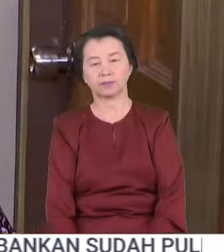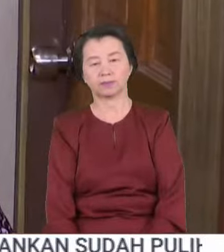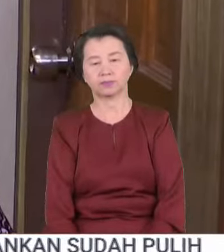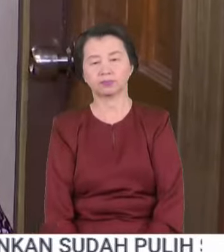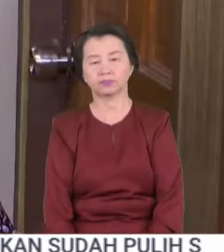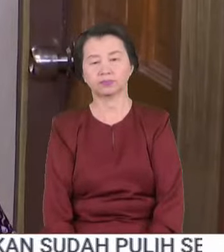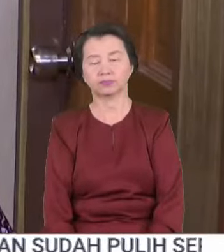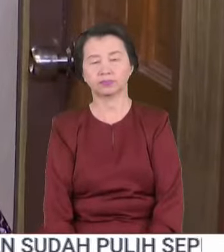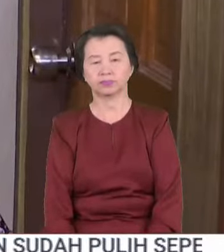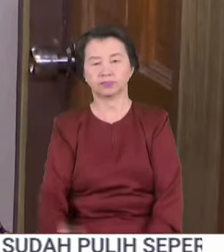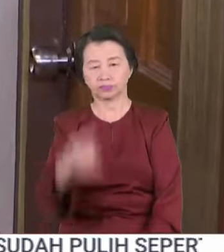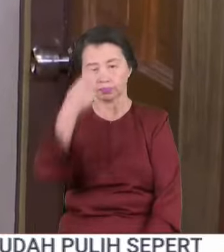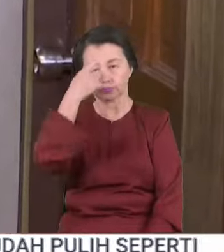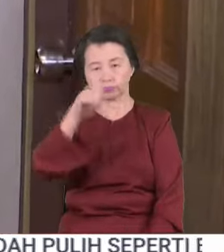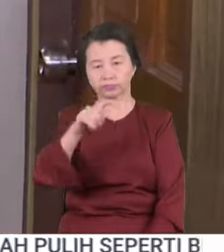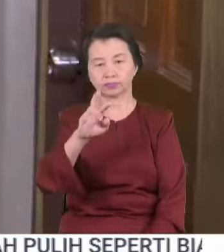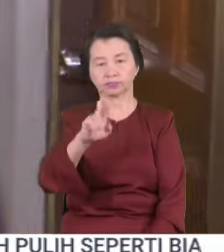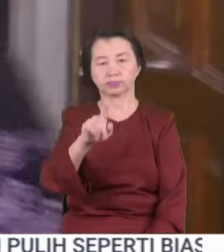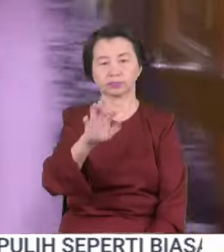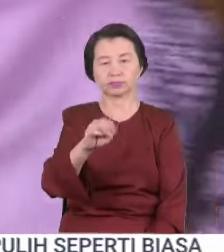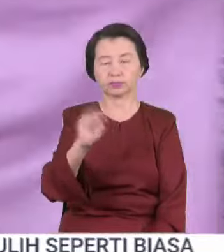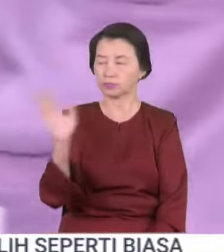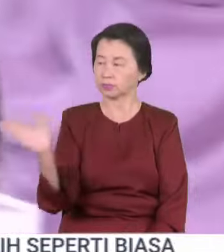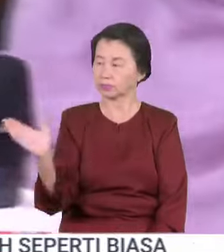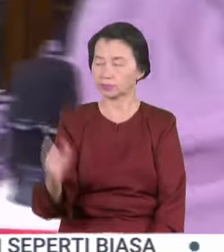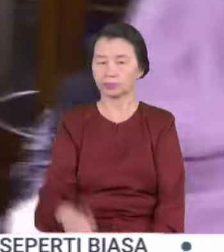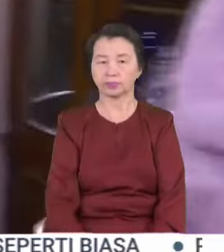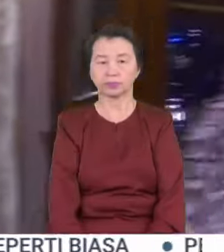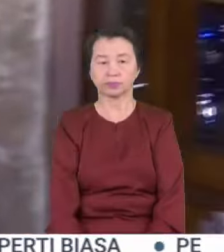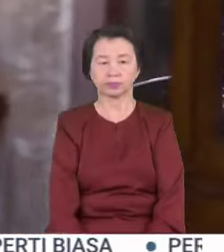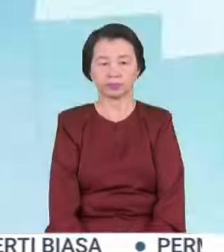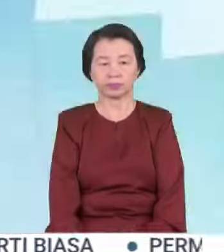Hanisma Ismail, RTM.